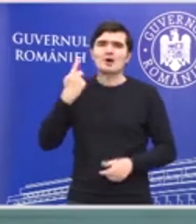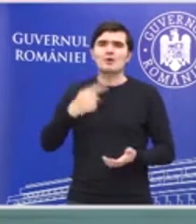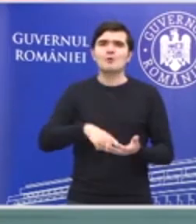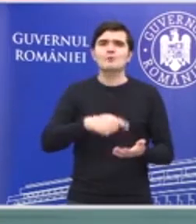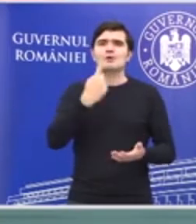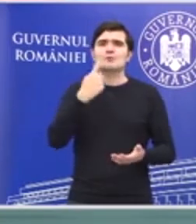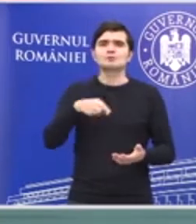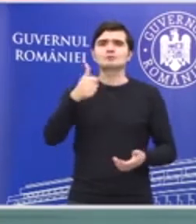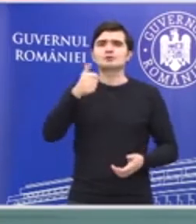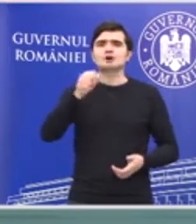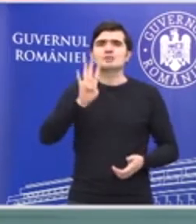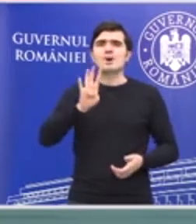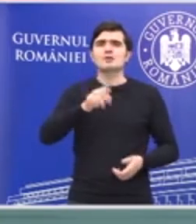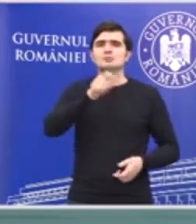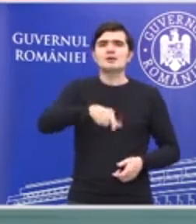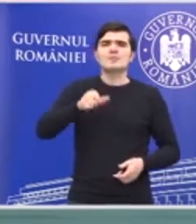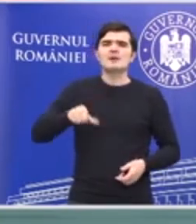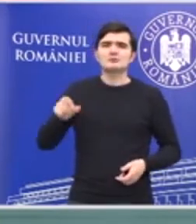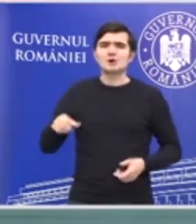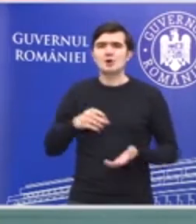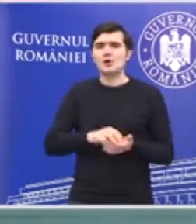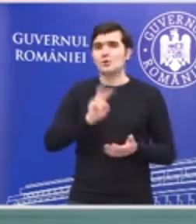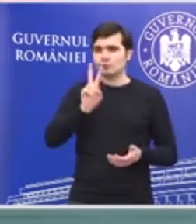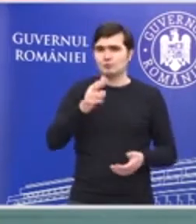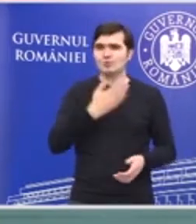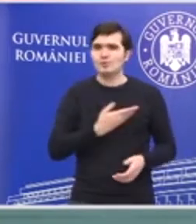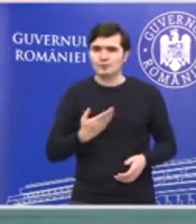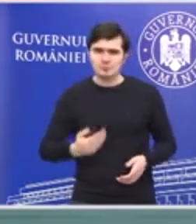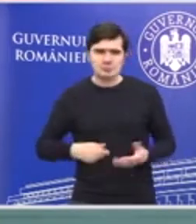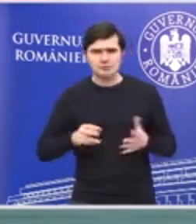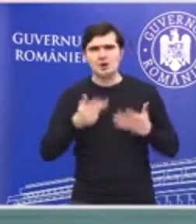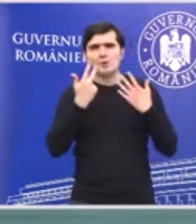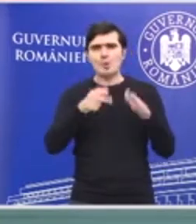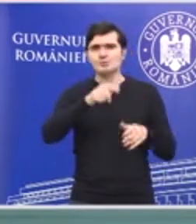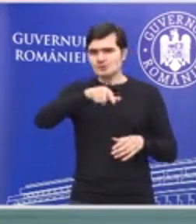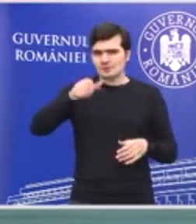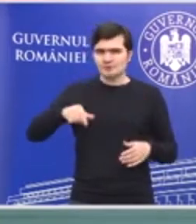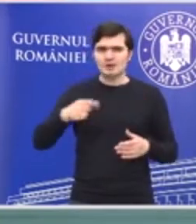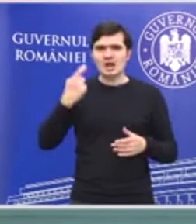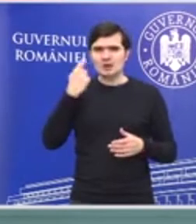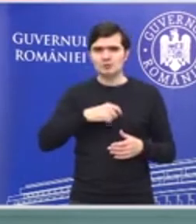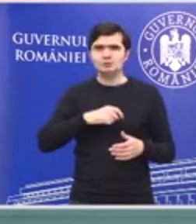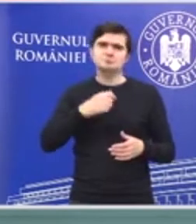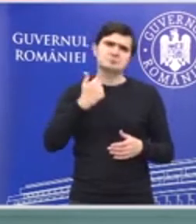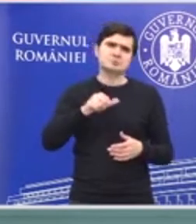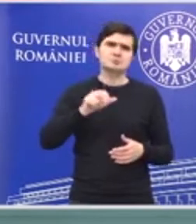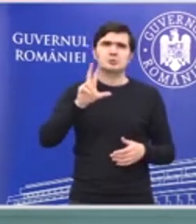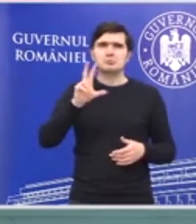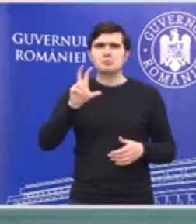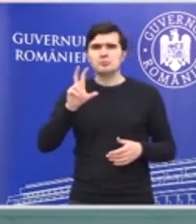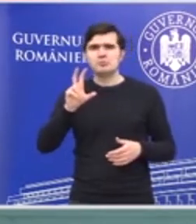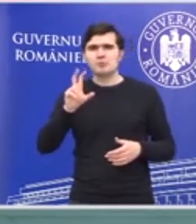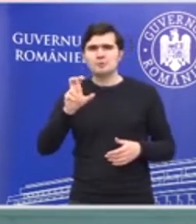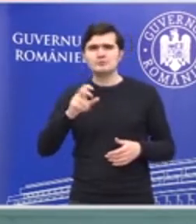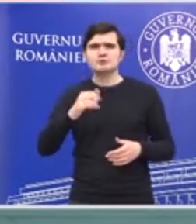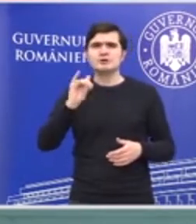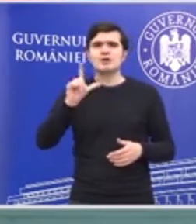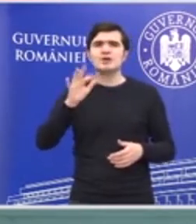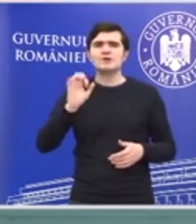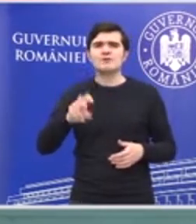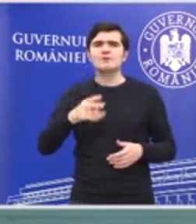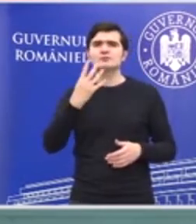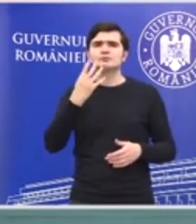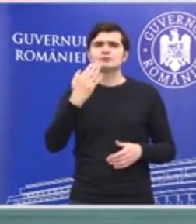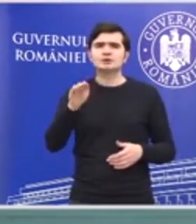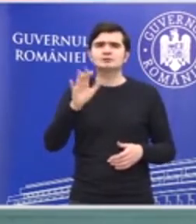de persoane. Pe locul 2, București, cu circa 800 de persoane, Cluj, 680 de persoane, Ilfov,